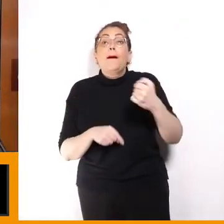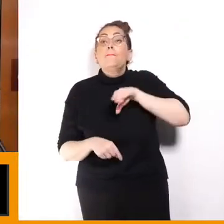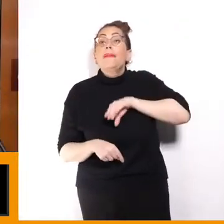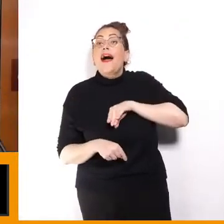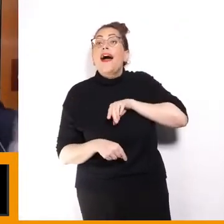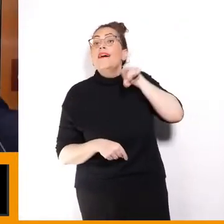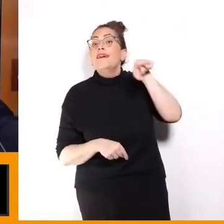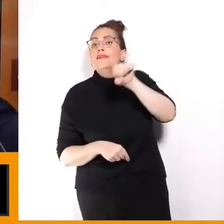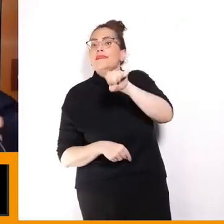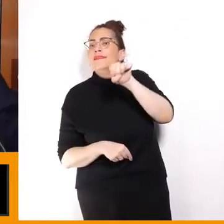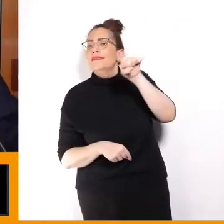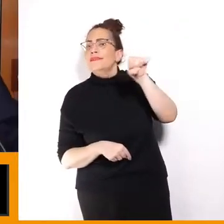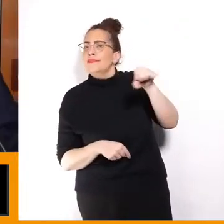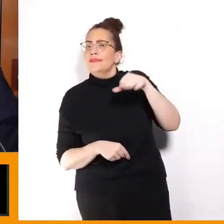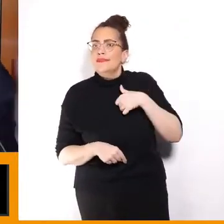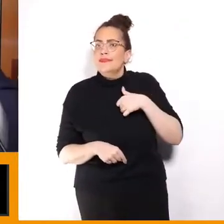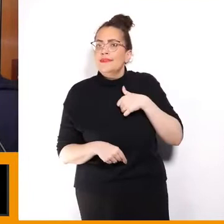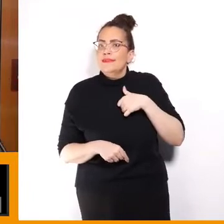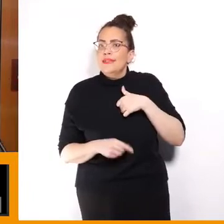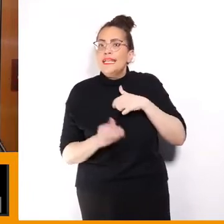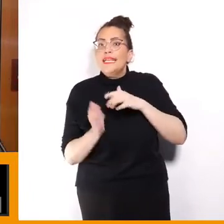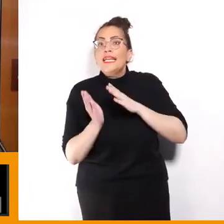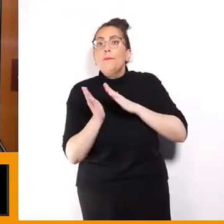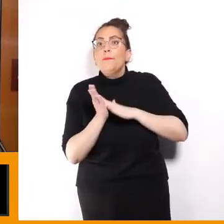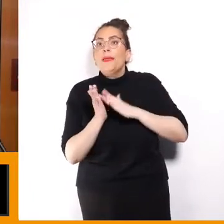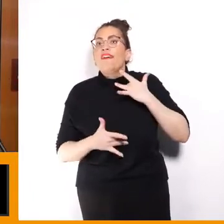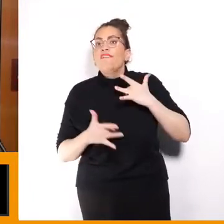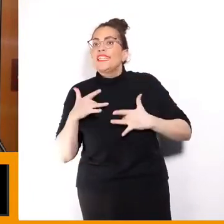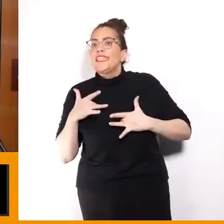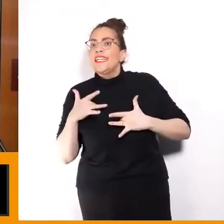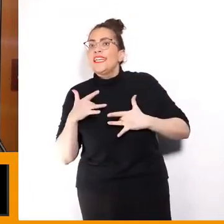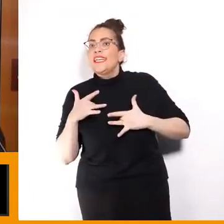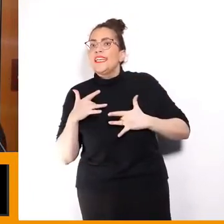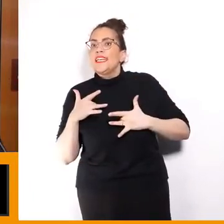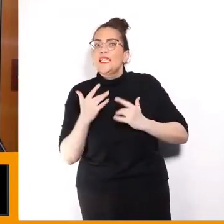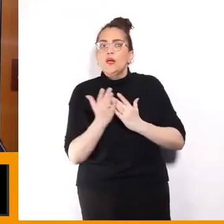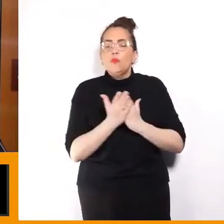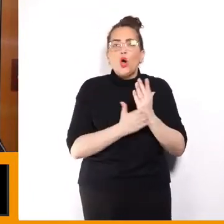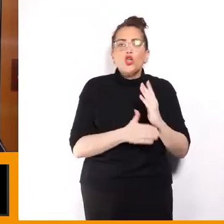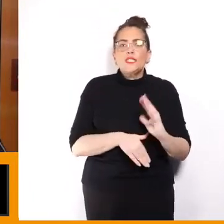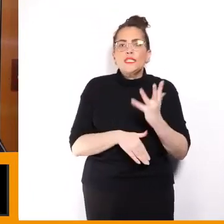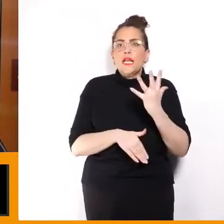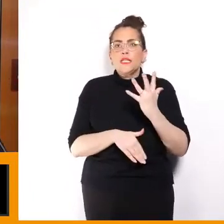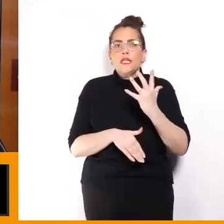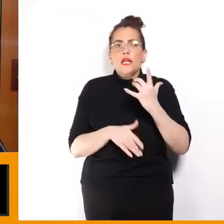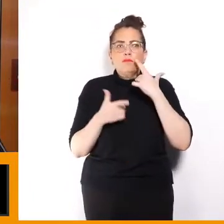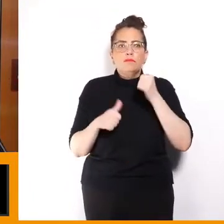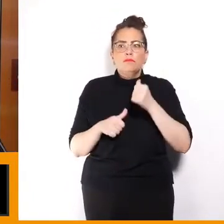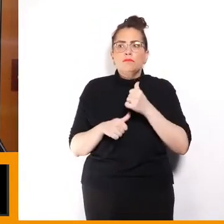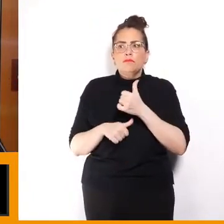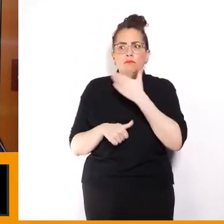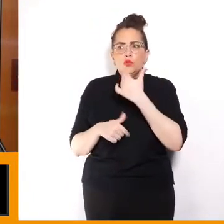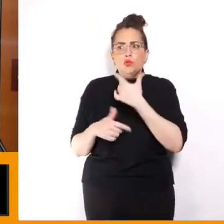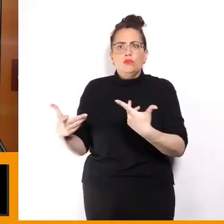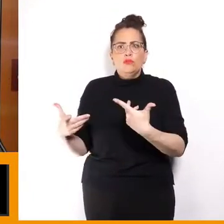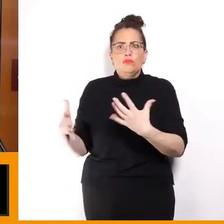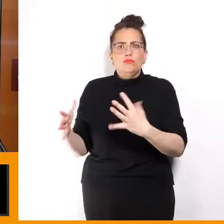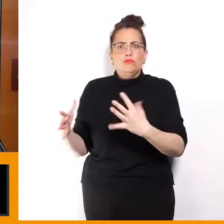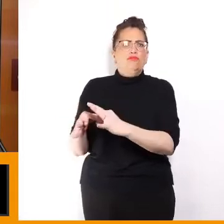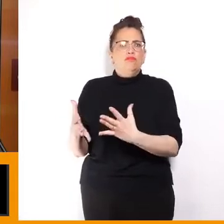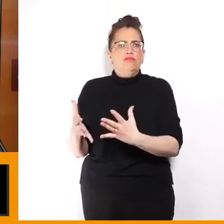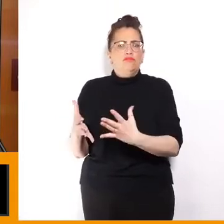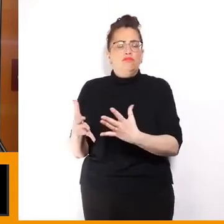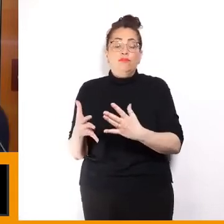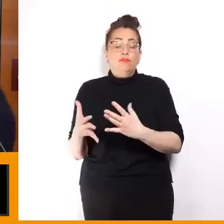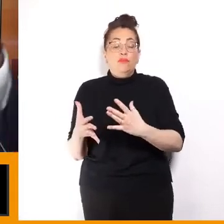moment donné, la relation entre prime d'invalidité et la relation avec 5e branche semble évidente. Donc on a besoin de réécrire à un moment donné, de mettre quelque part dans les